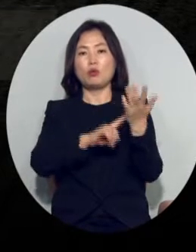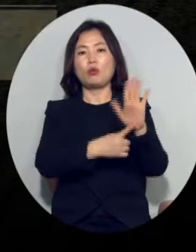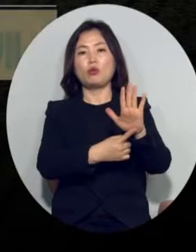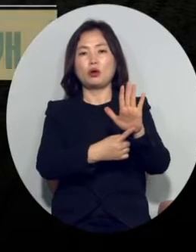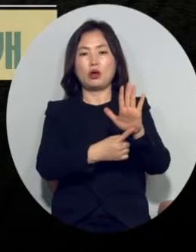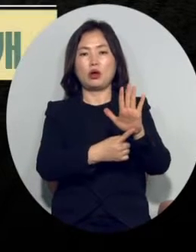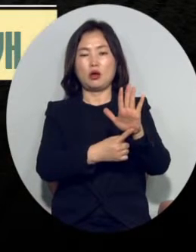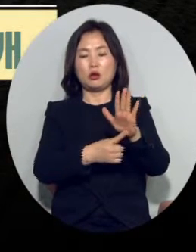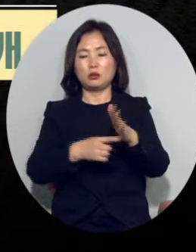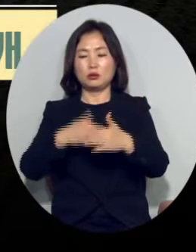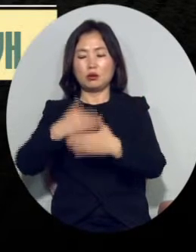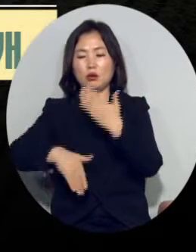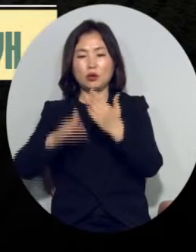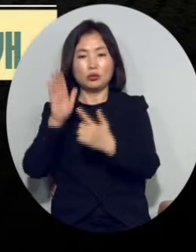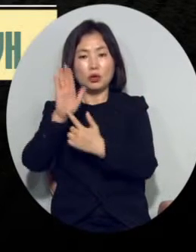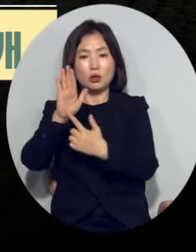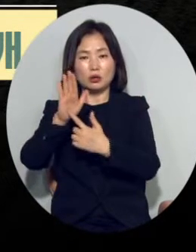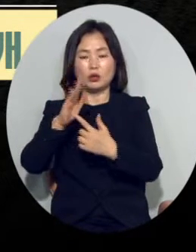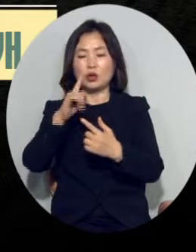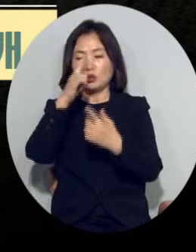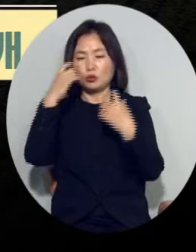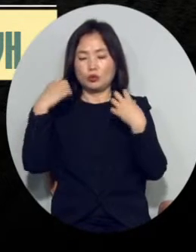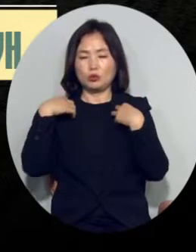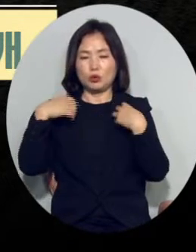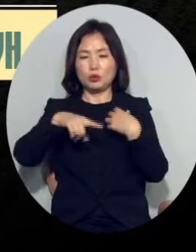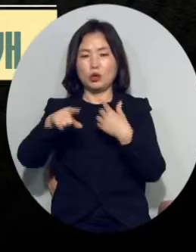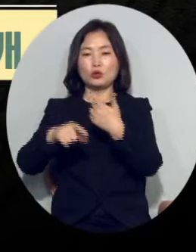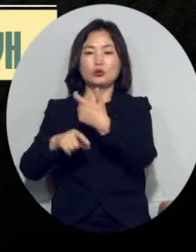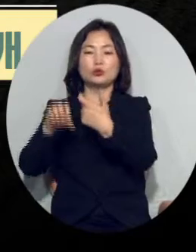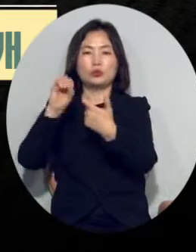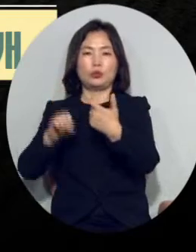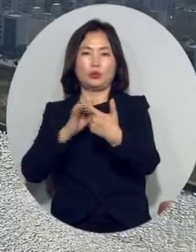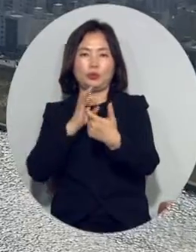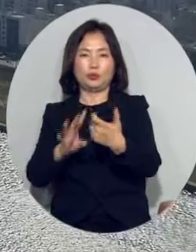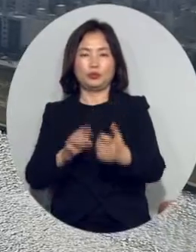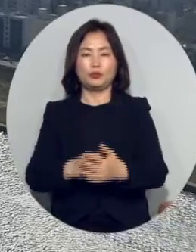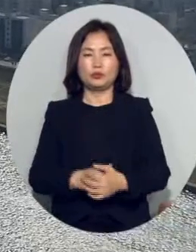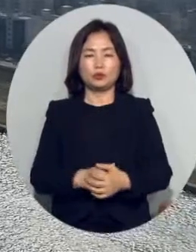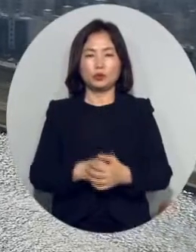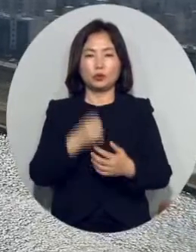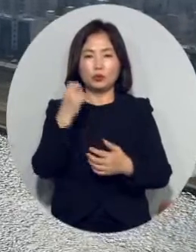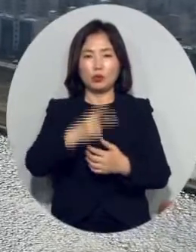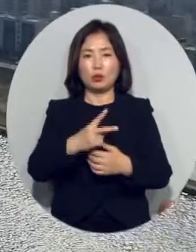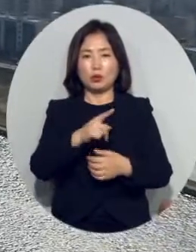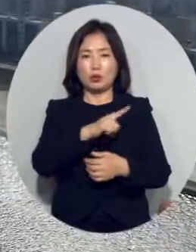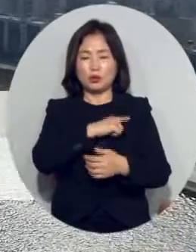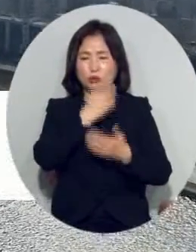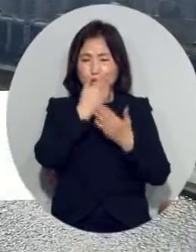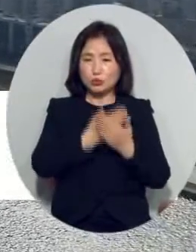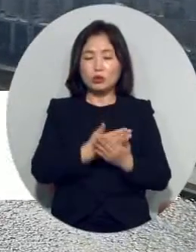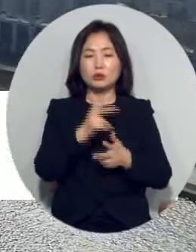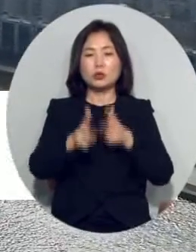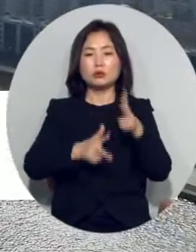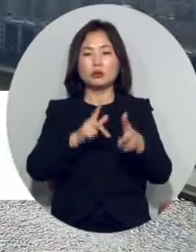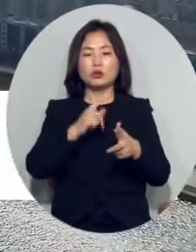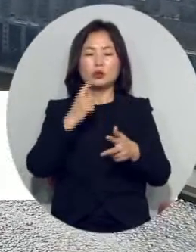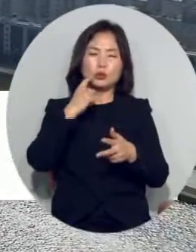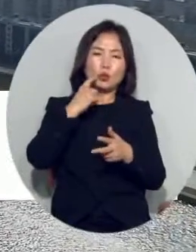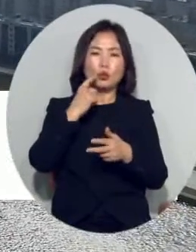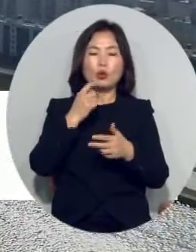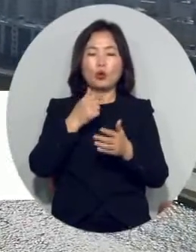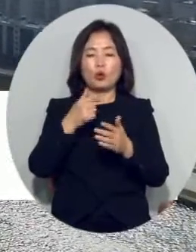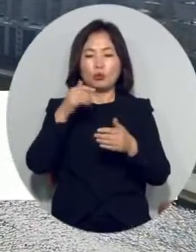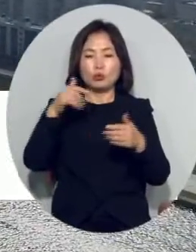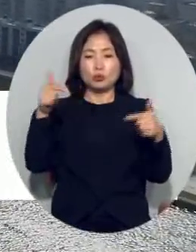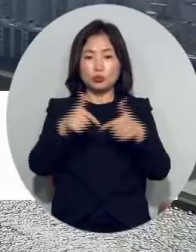나섰고 이를 게시한 지자체도 60% 에 그친다는 점입니다 더구나 가장 중요한 사업장의 유해 물질 제거